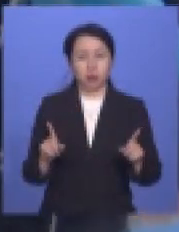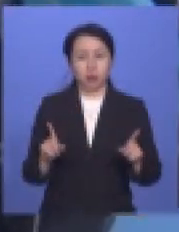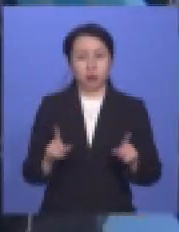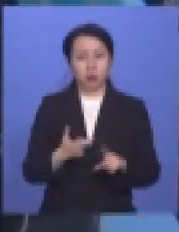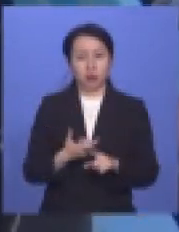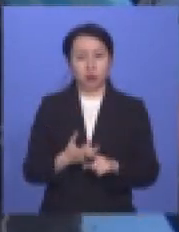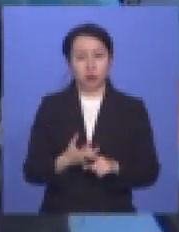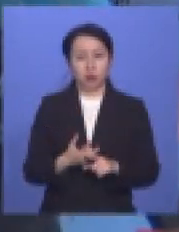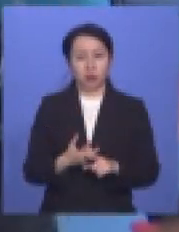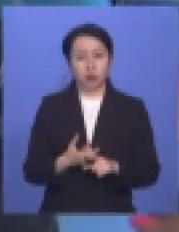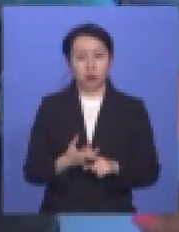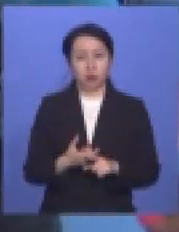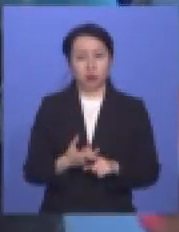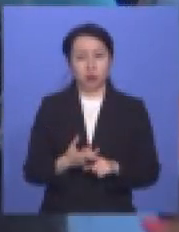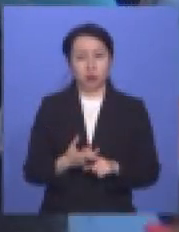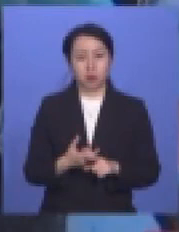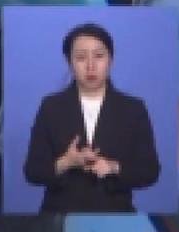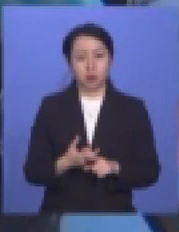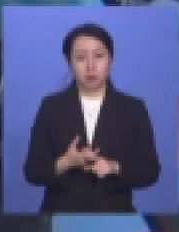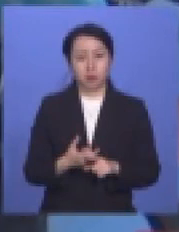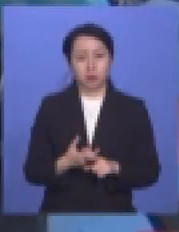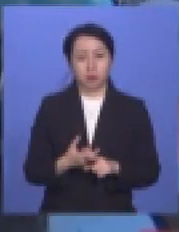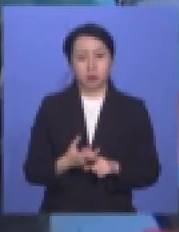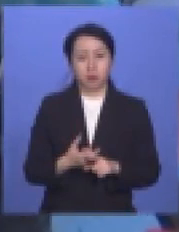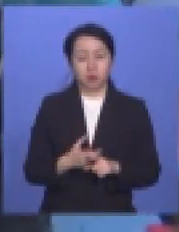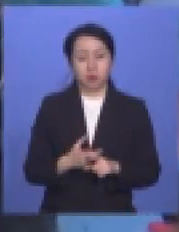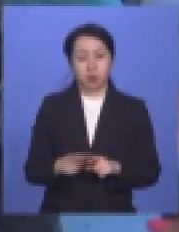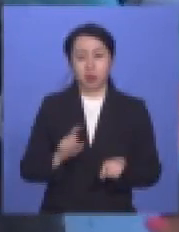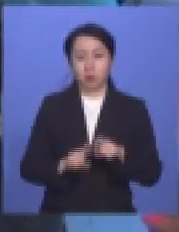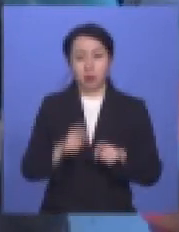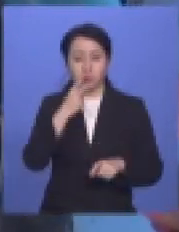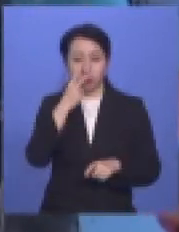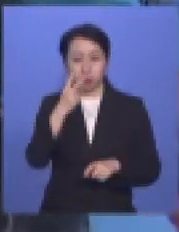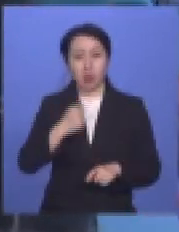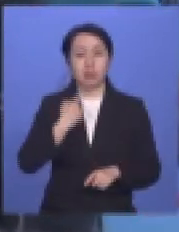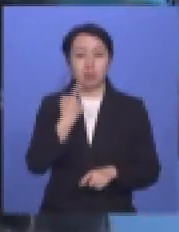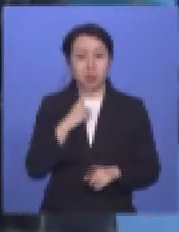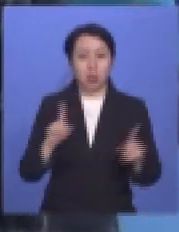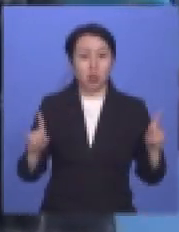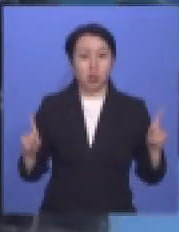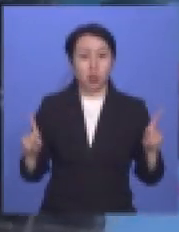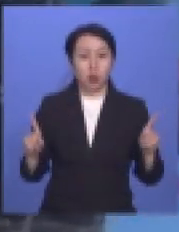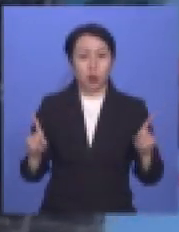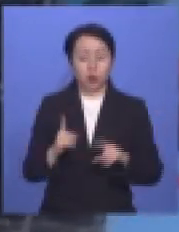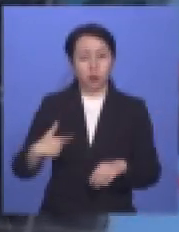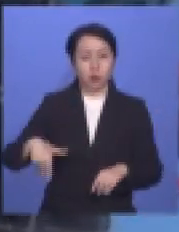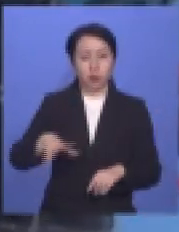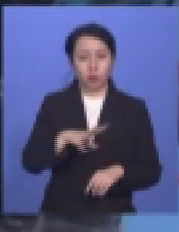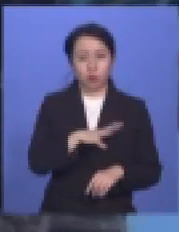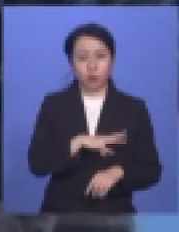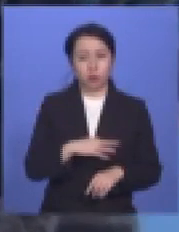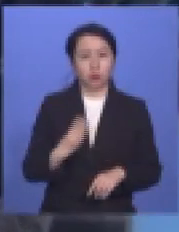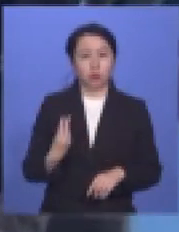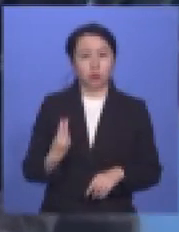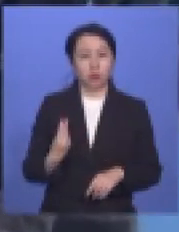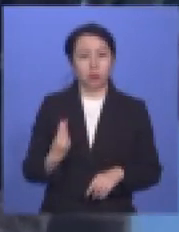что, ну, по крайней мере, они прошли туда, у нас посмотрели, сказали, что все упирается в деньги,